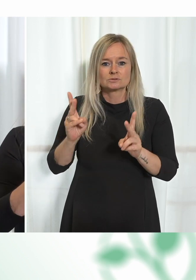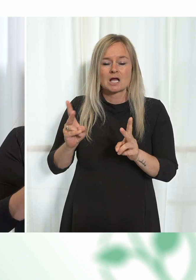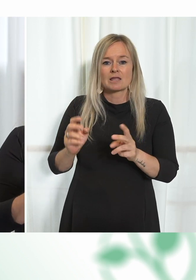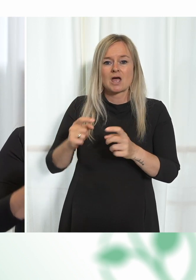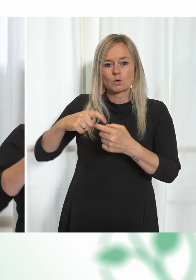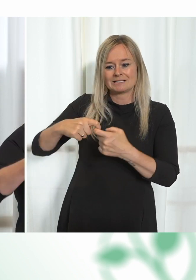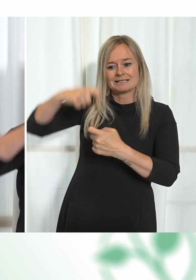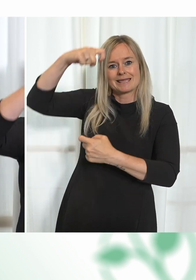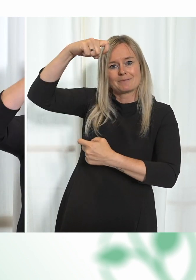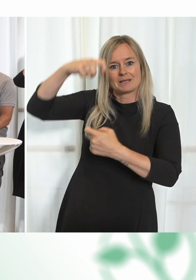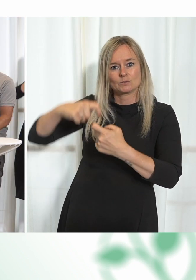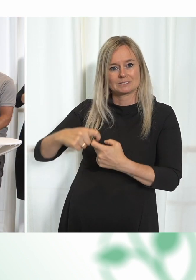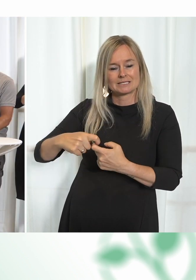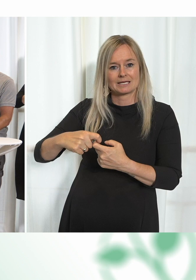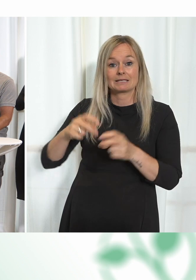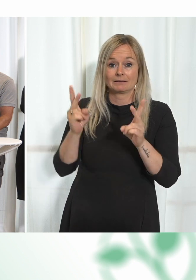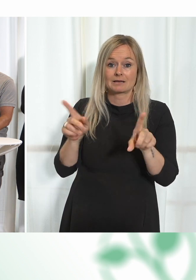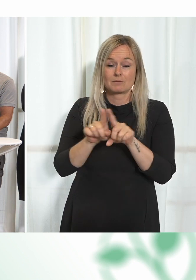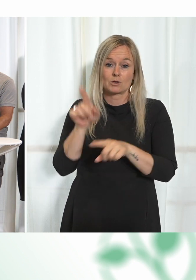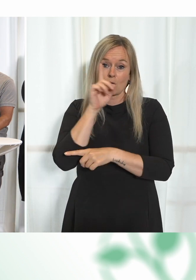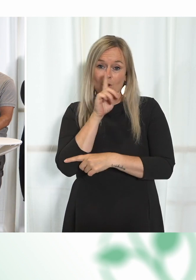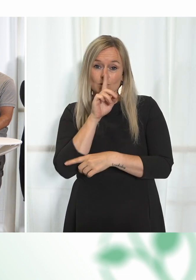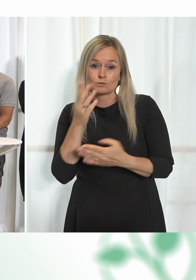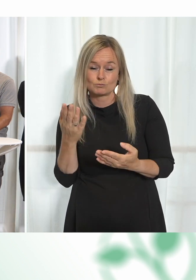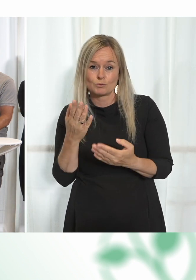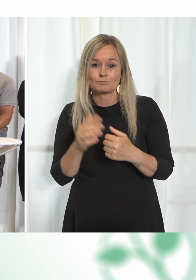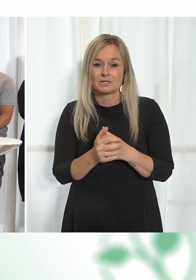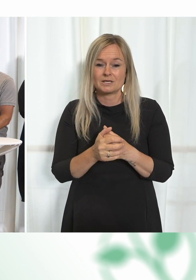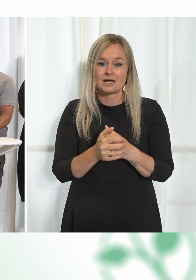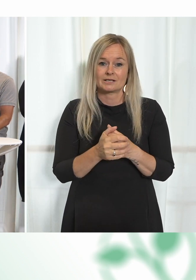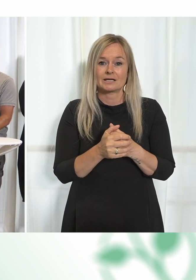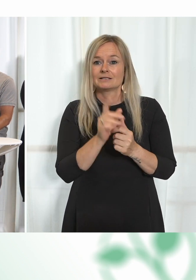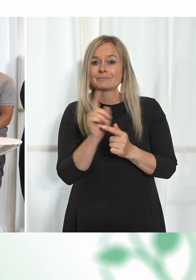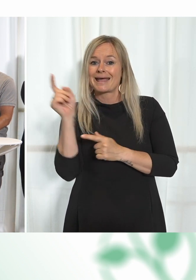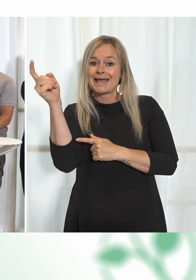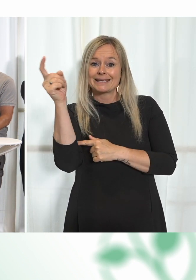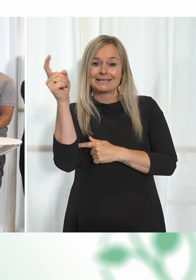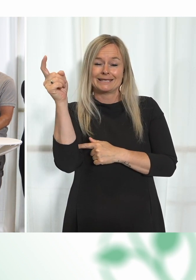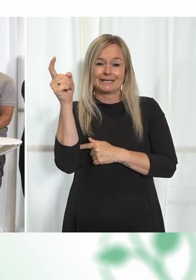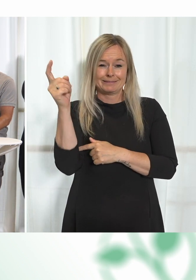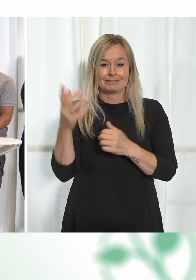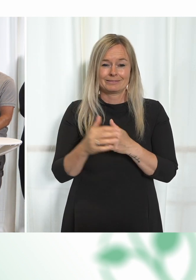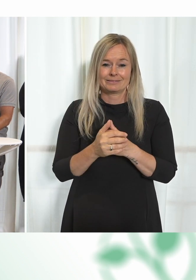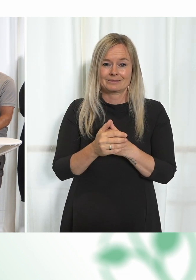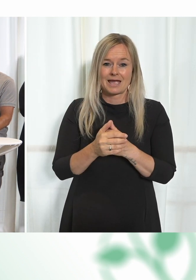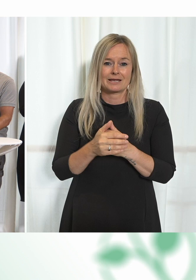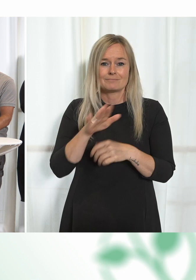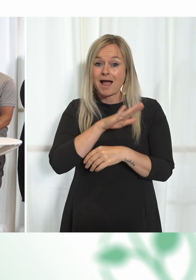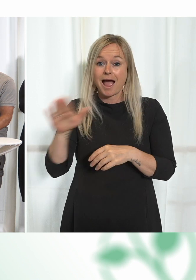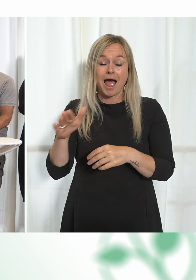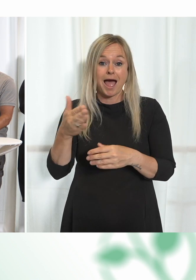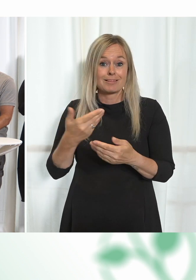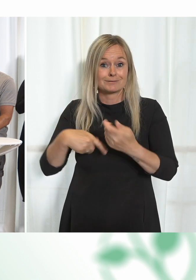Das kann man auch ausprobieren. Peter Lama und Bernhard Dichy sind hinten. Wenn Sie schauen, ist alles aufgebaut. Sie können es